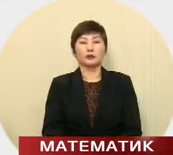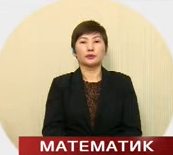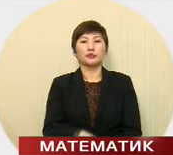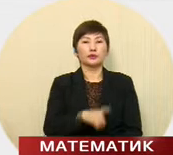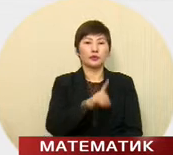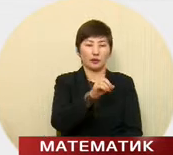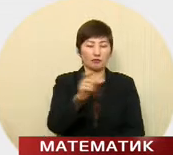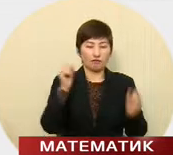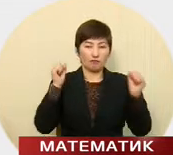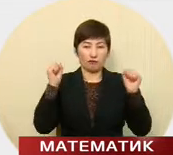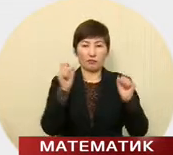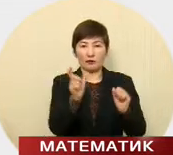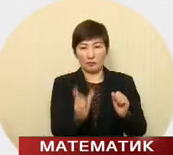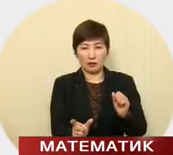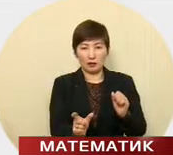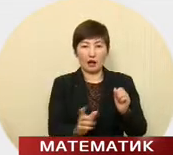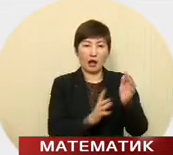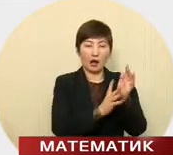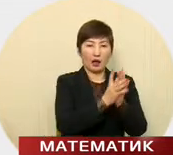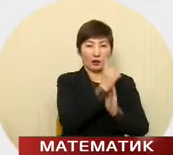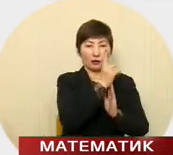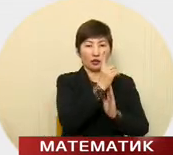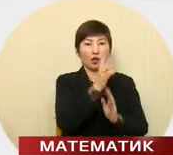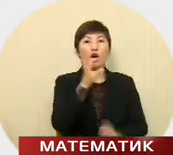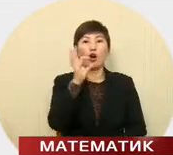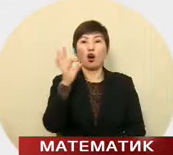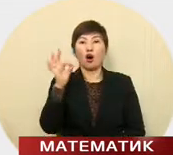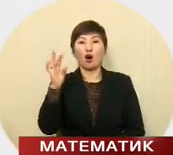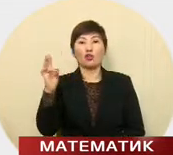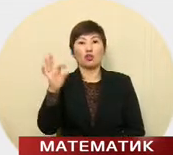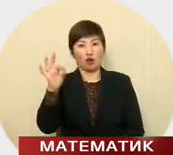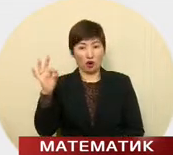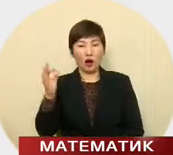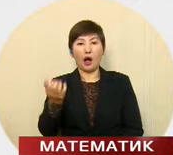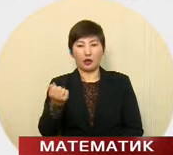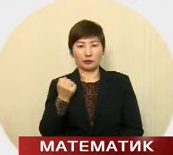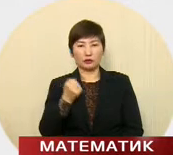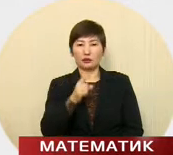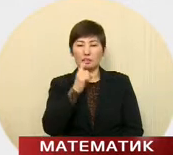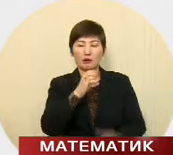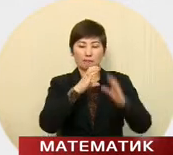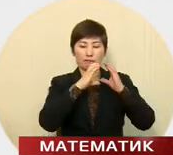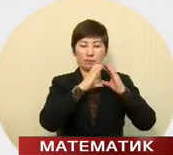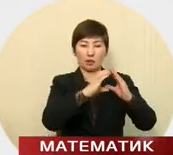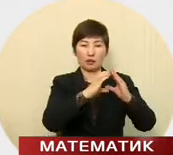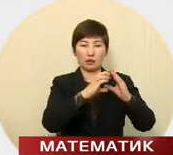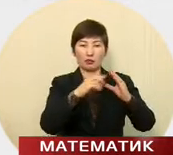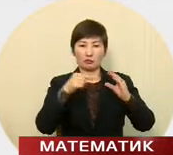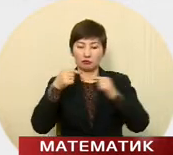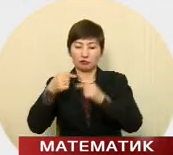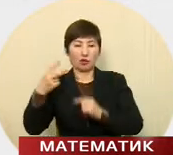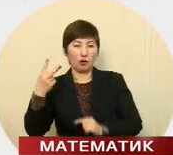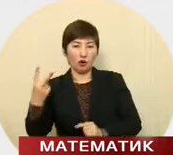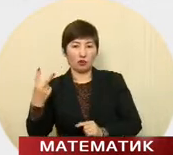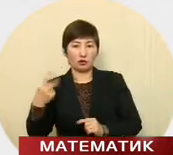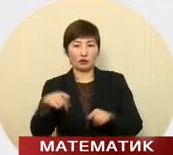тамирчин маань 11 оноо авсан гэж байгаа. За тэгвэл нэг бүтэн бөмбөгийн зураг маань 2 оноотой тэнцүү